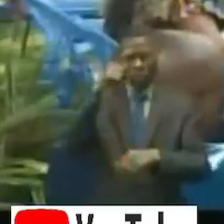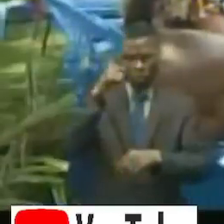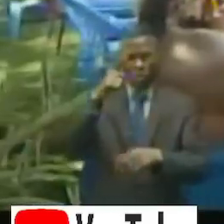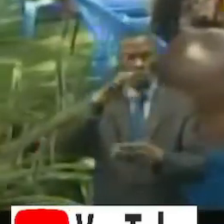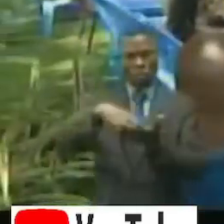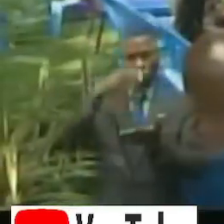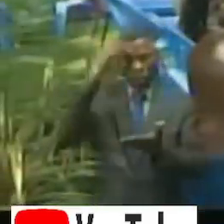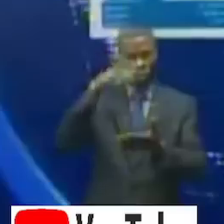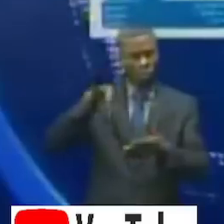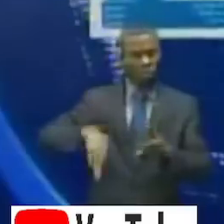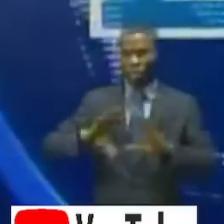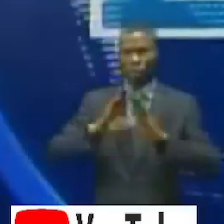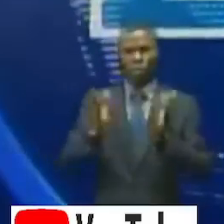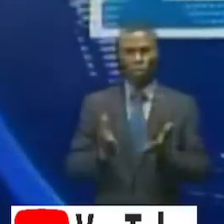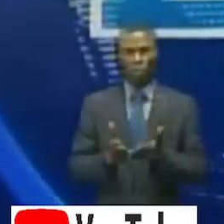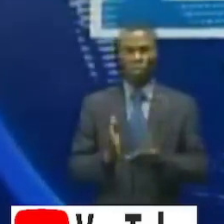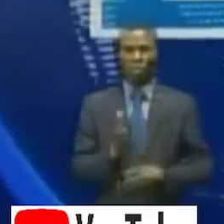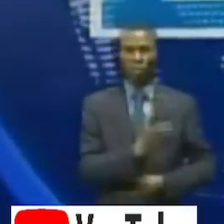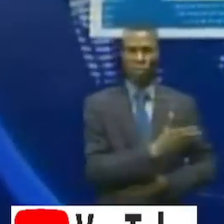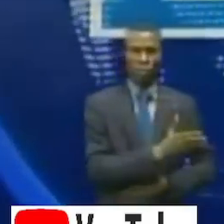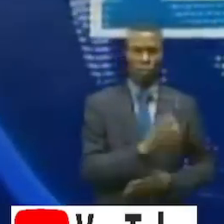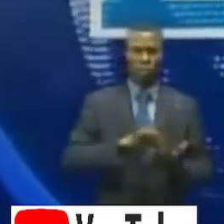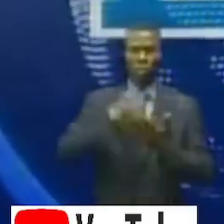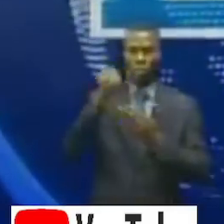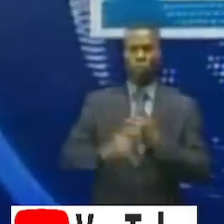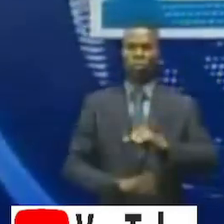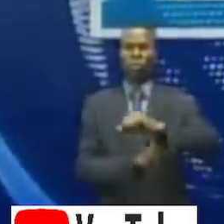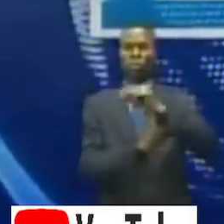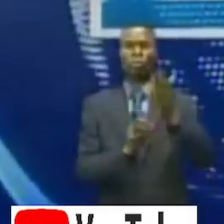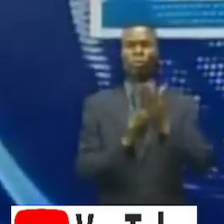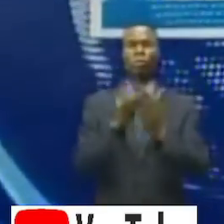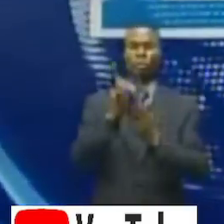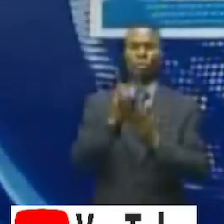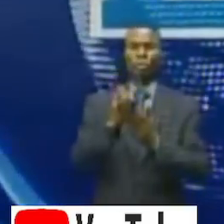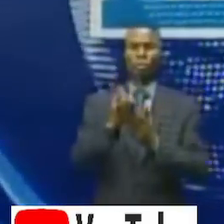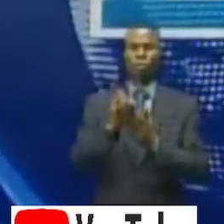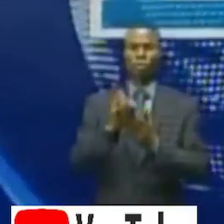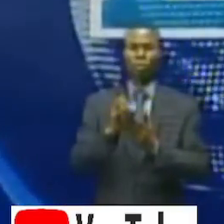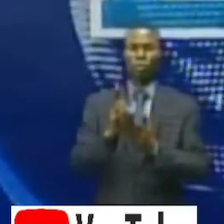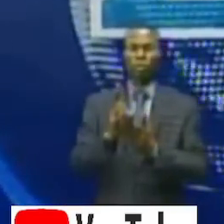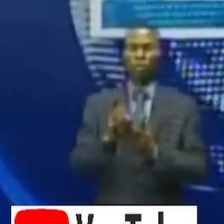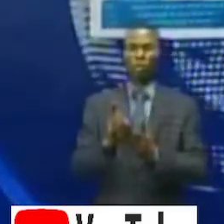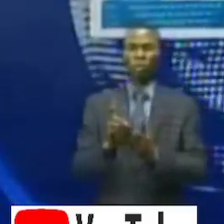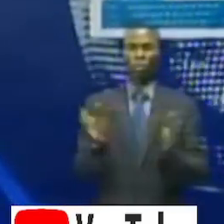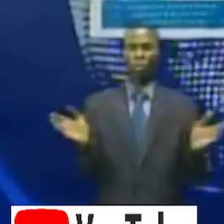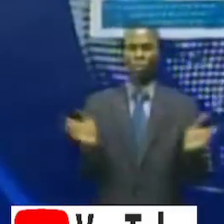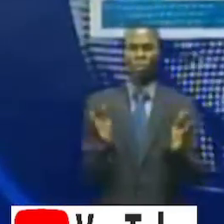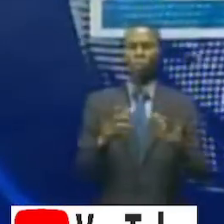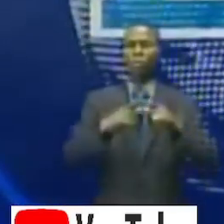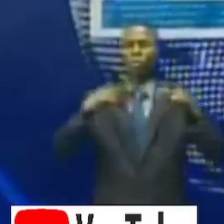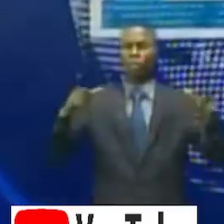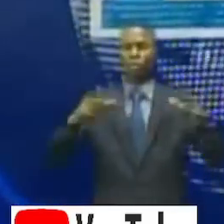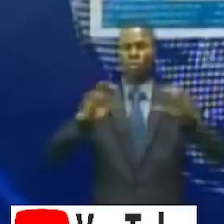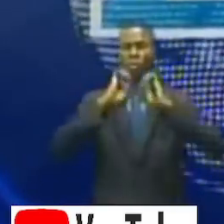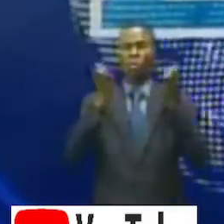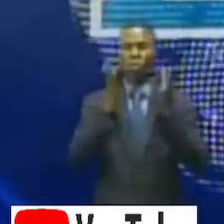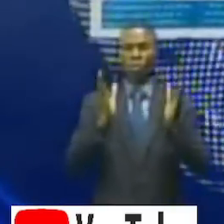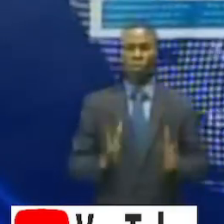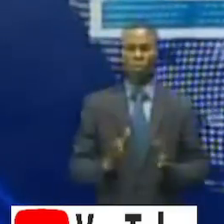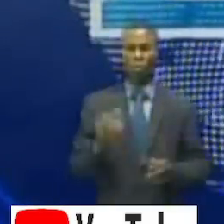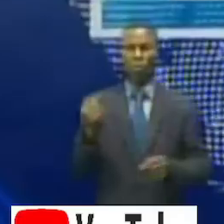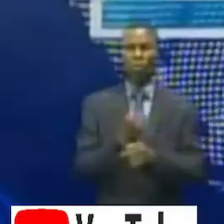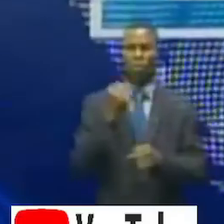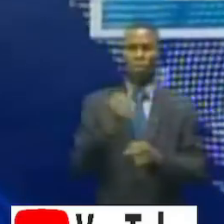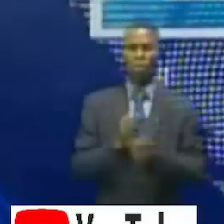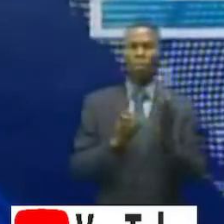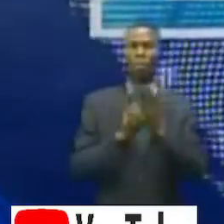tout profit. Le projet d'appui au développement des micro, petites et moyennes entreprises ainsi que les services